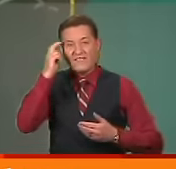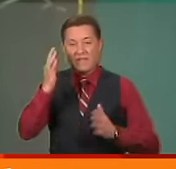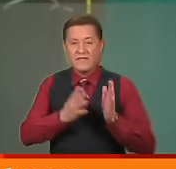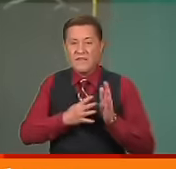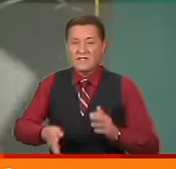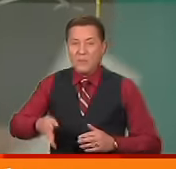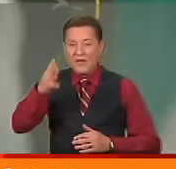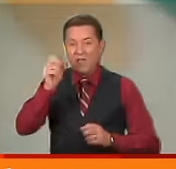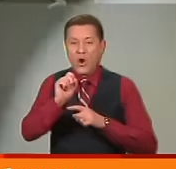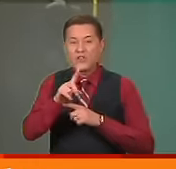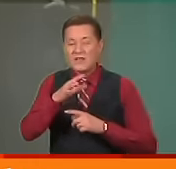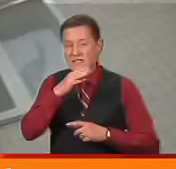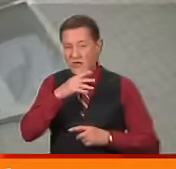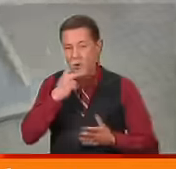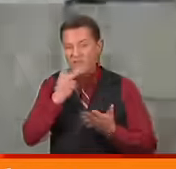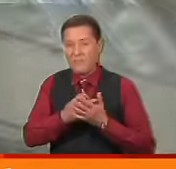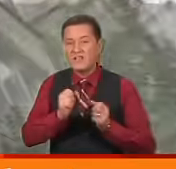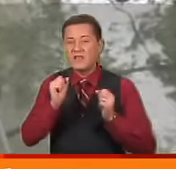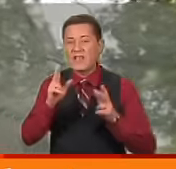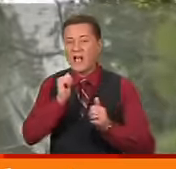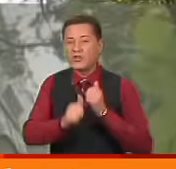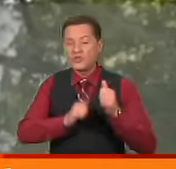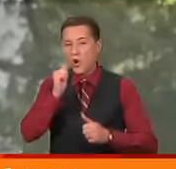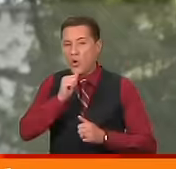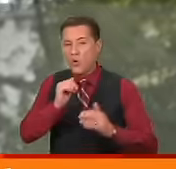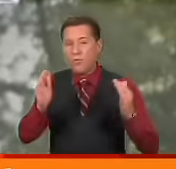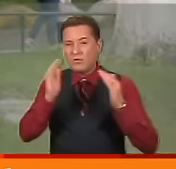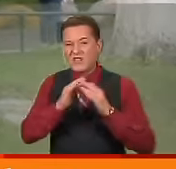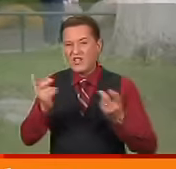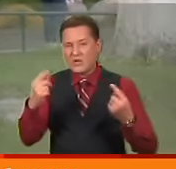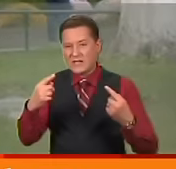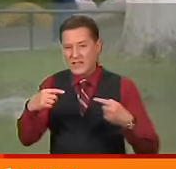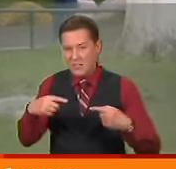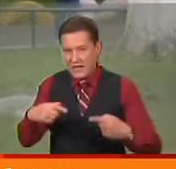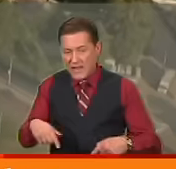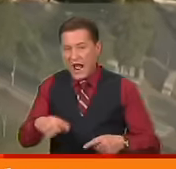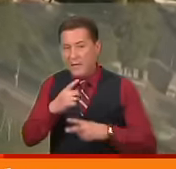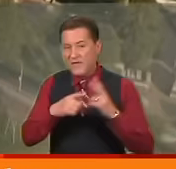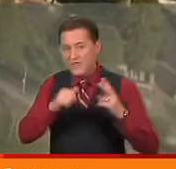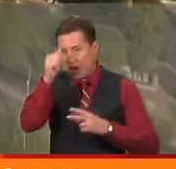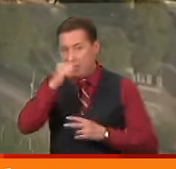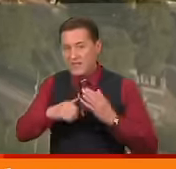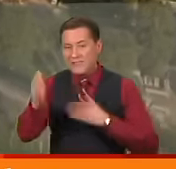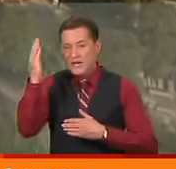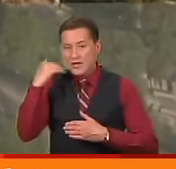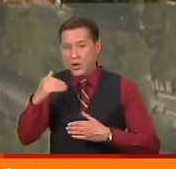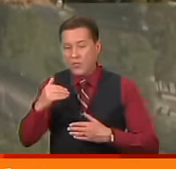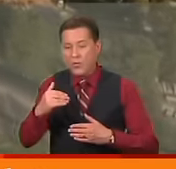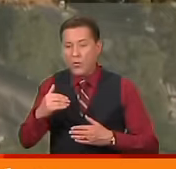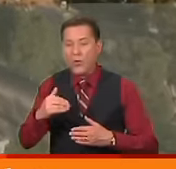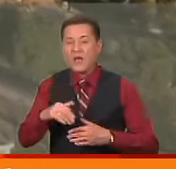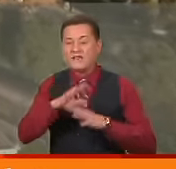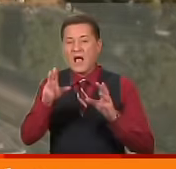дев'ятиповерхівці. 11 років бачила, як щороку будинок занепадає. Півтора місяця тому на тлі